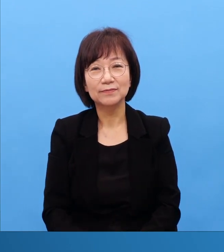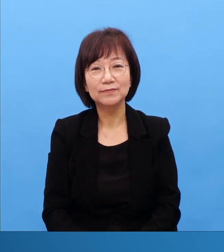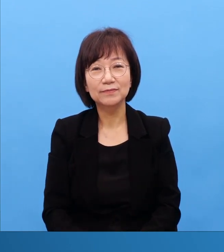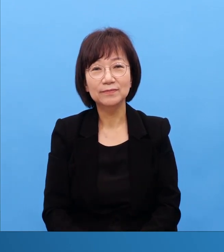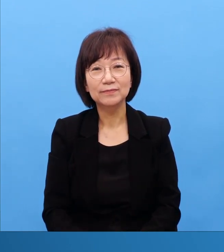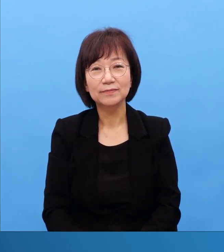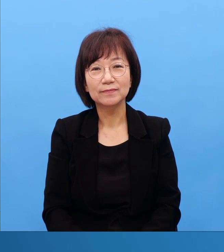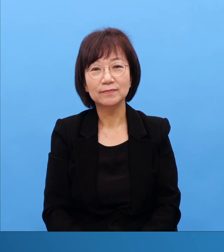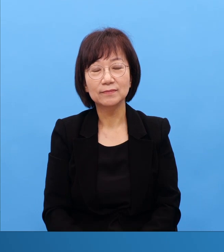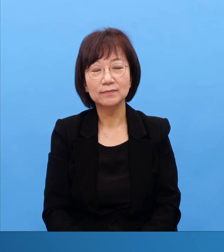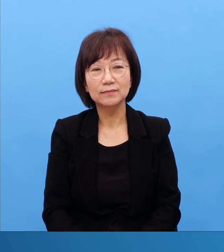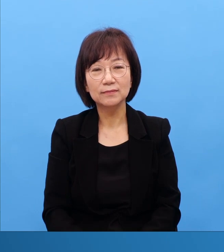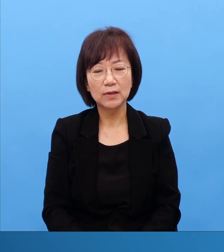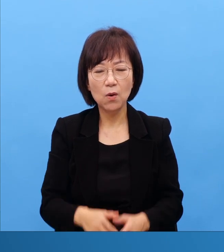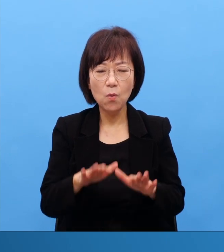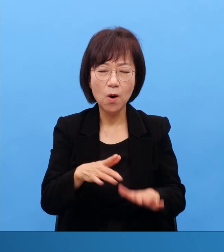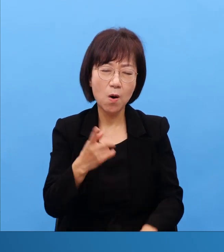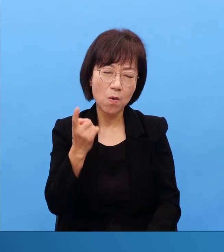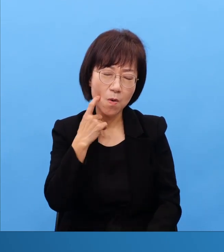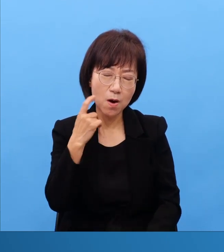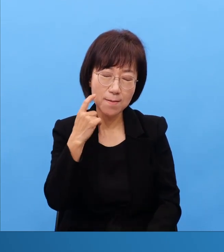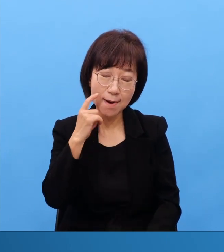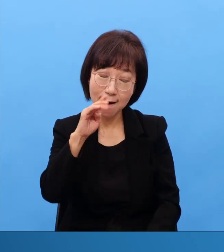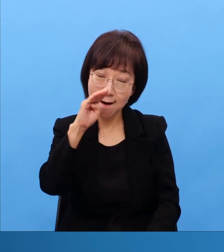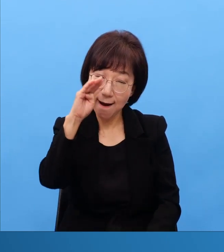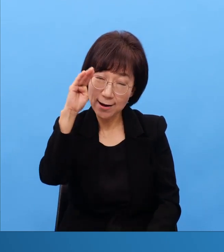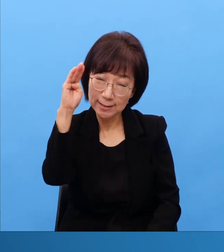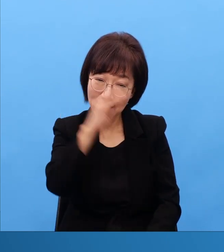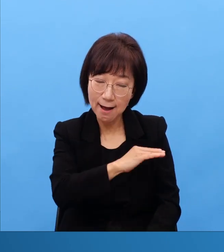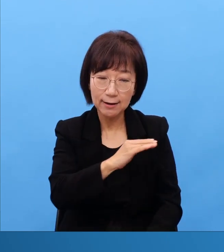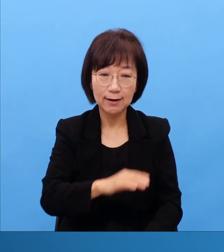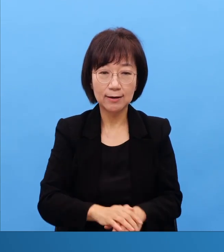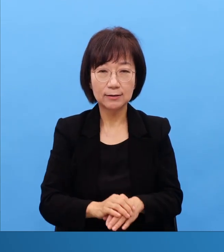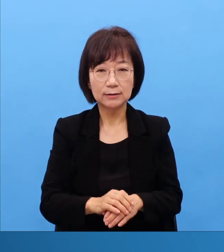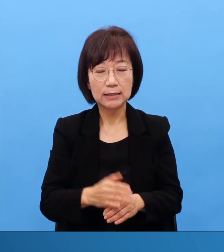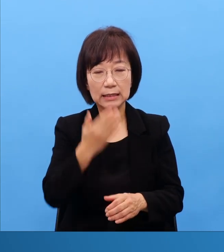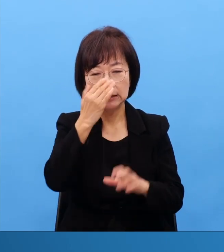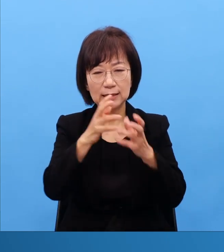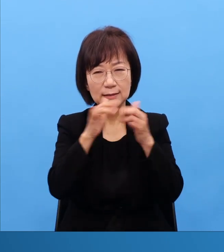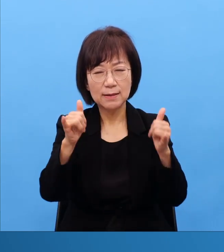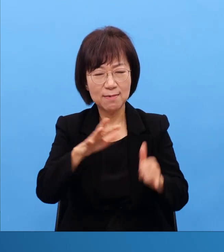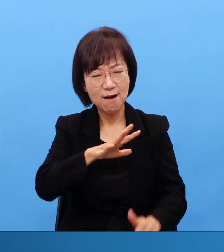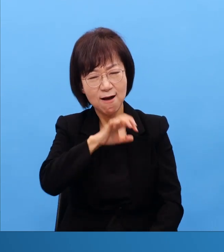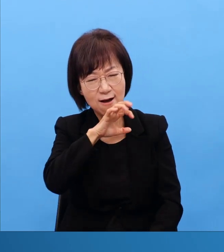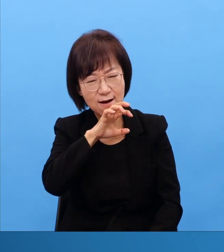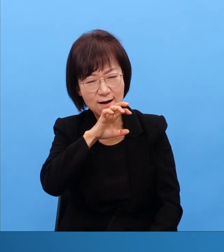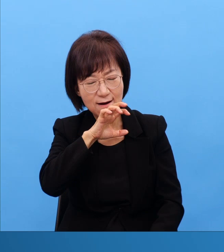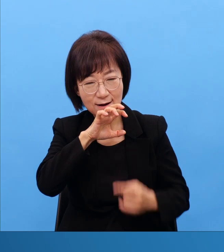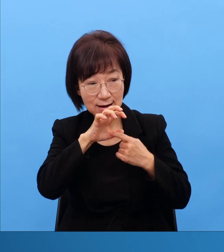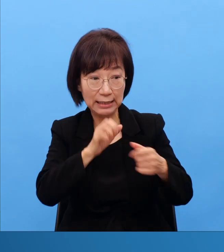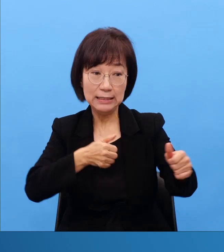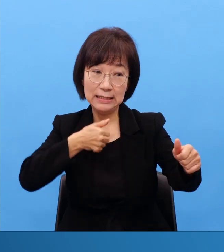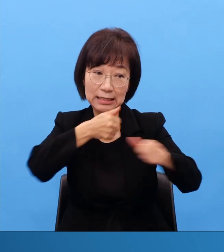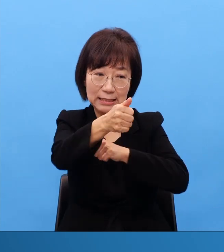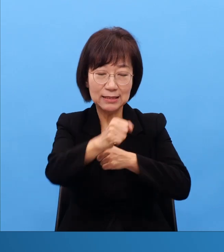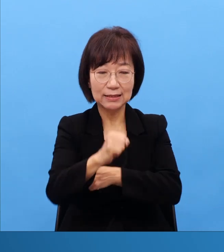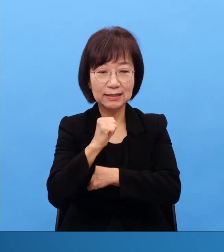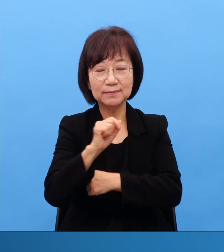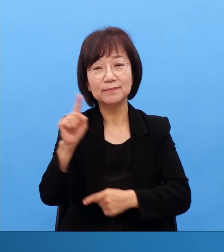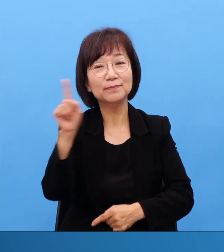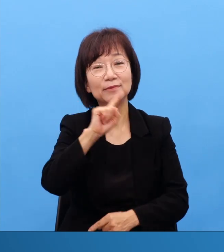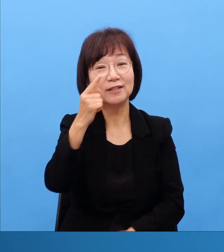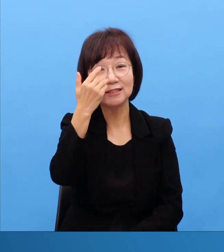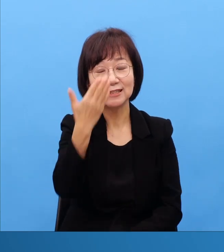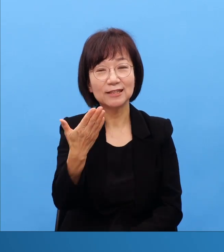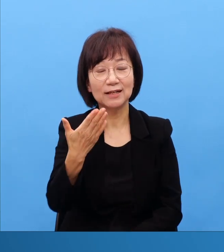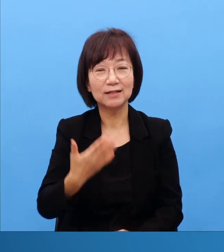이 악하고 거짓말하고 패거리 짜고 여론이 많은 이거를 어떻게 이기느냐? And these people are so wicked, malicious, with their